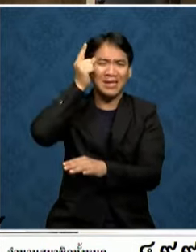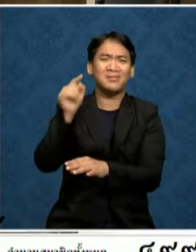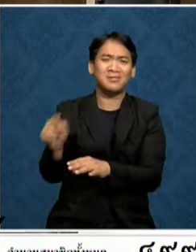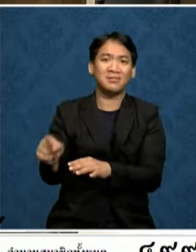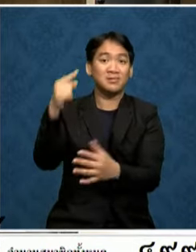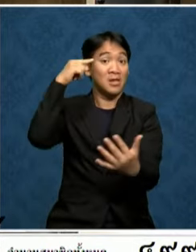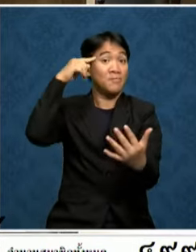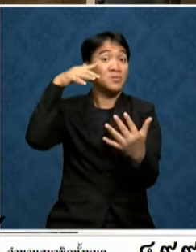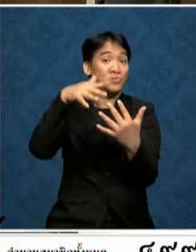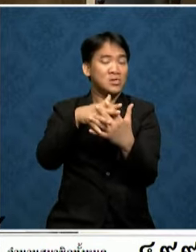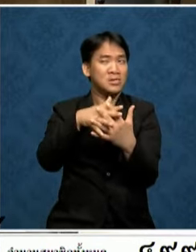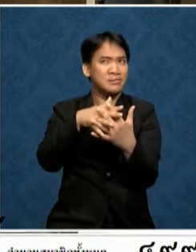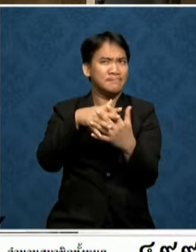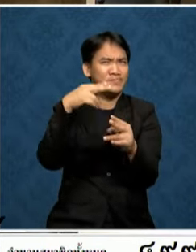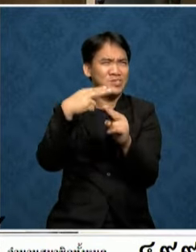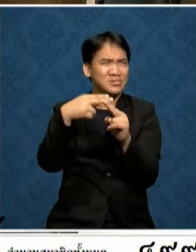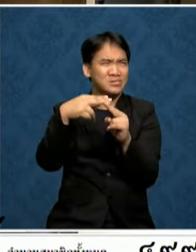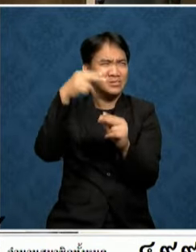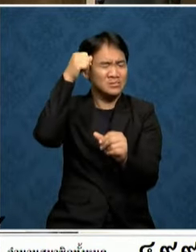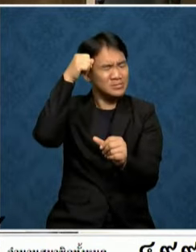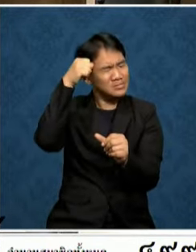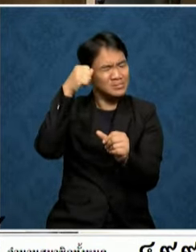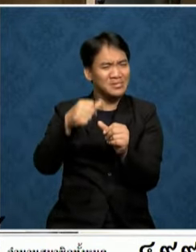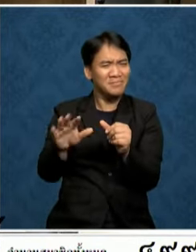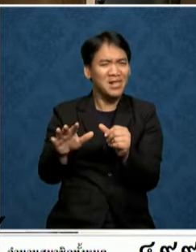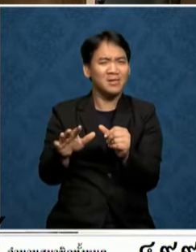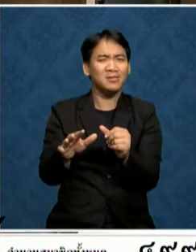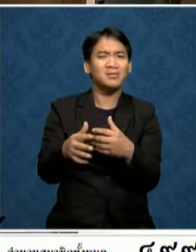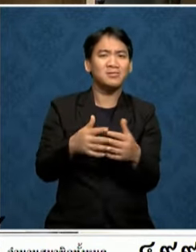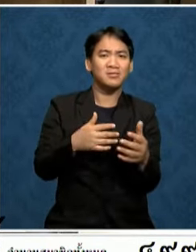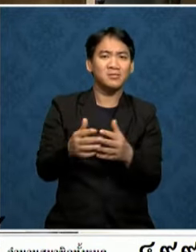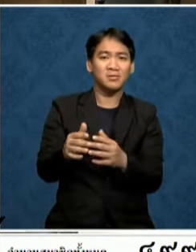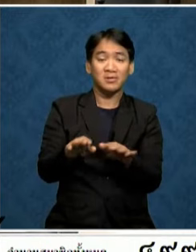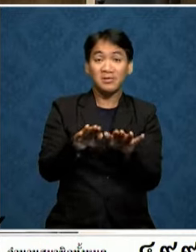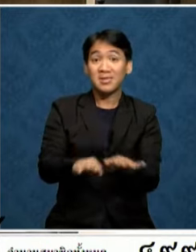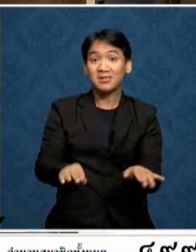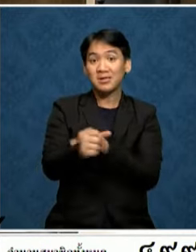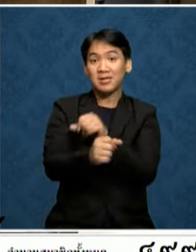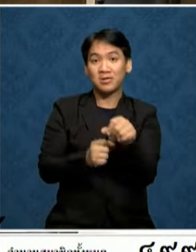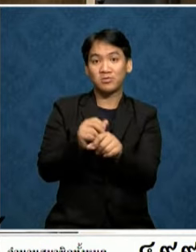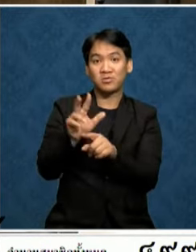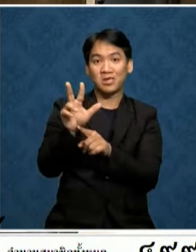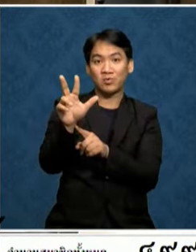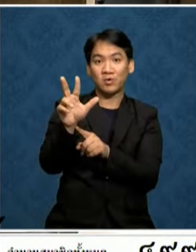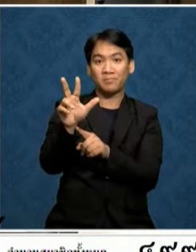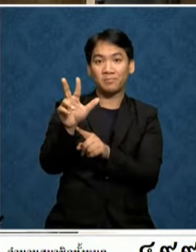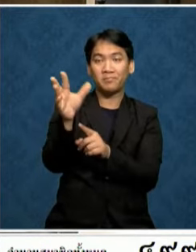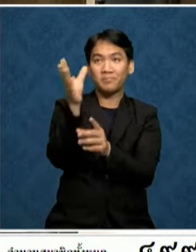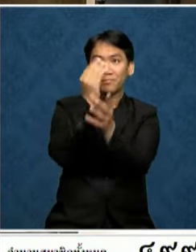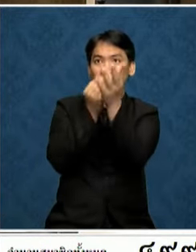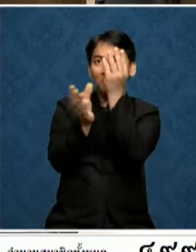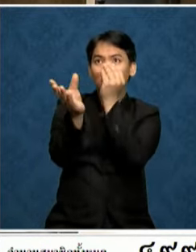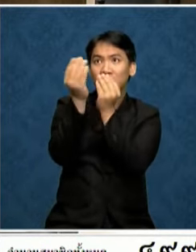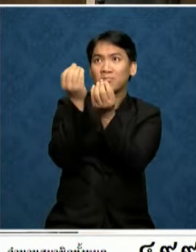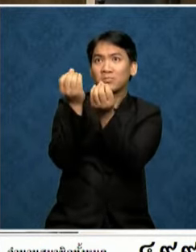จิตวิทยาฉันจำชื่อไม่ได้นะคะเาเราเด็กเจะเริ่มสนใจตั้งแต่ 3ขวบและเป็นโอกาสที่เราได้สอน